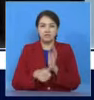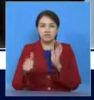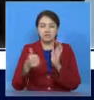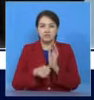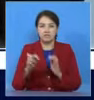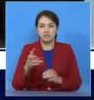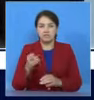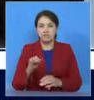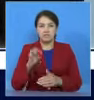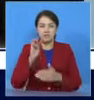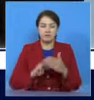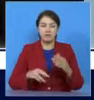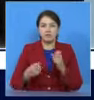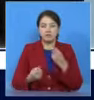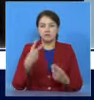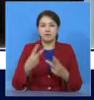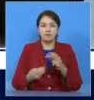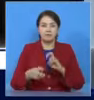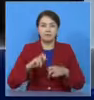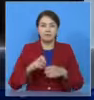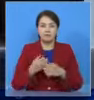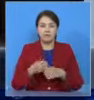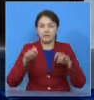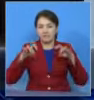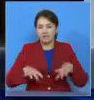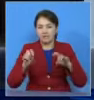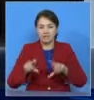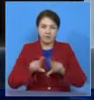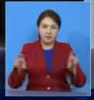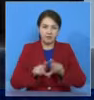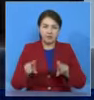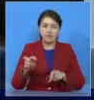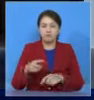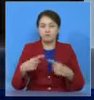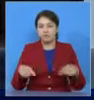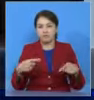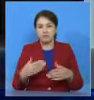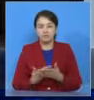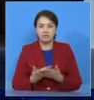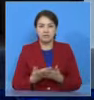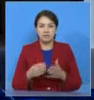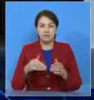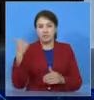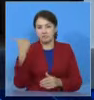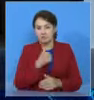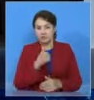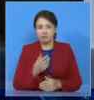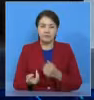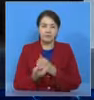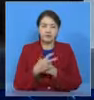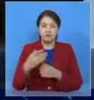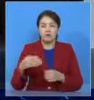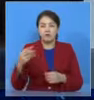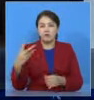тенге. Нарушения выявляются чаще всего на таких объектах, как рестораны, магазины, лаунж-бары и другие. За последнюю неделю поступило